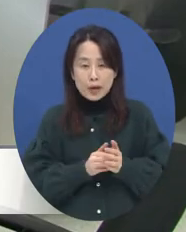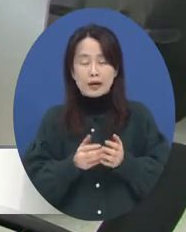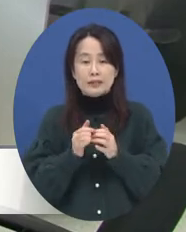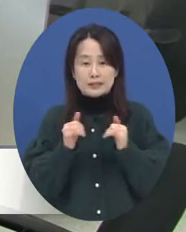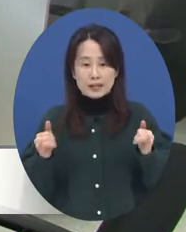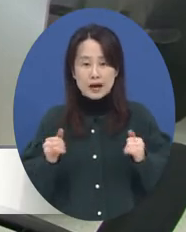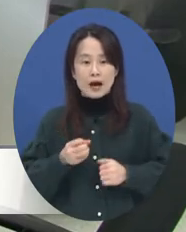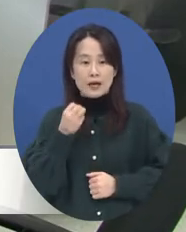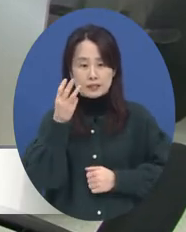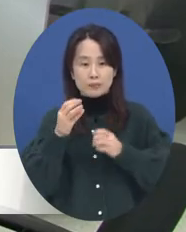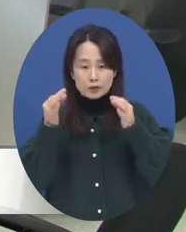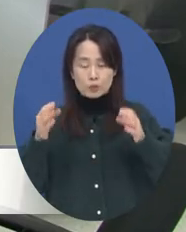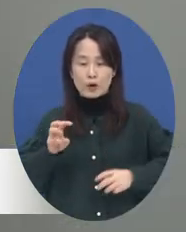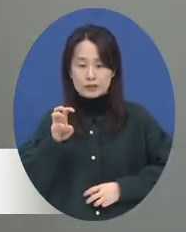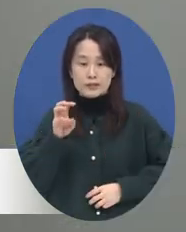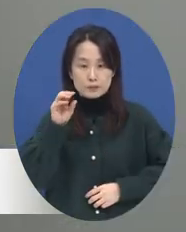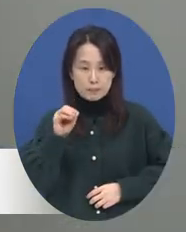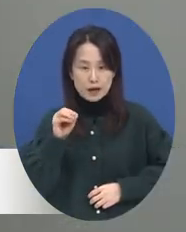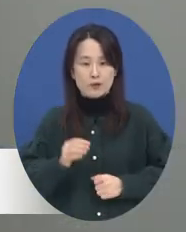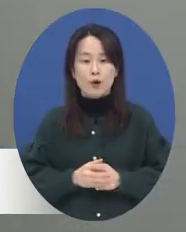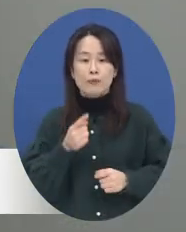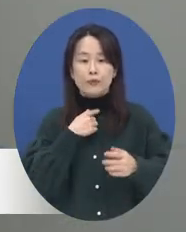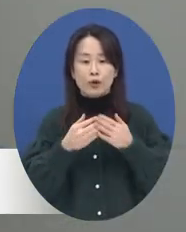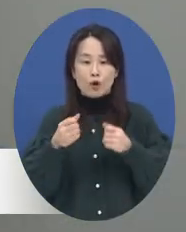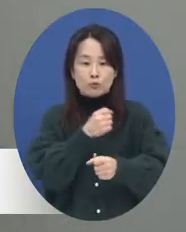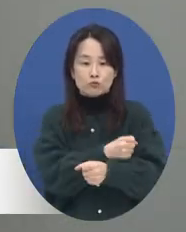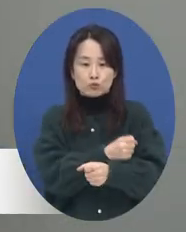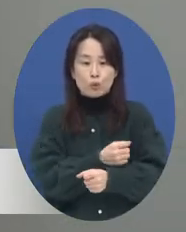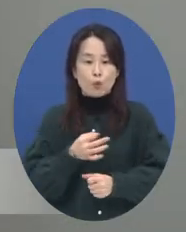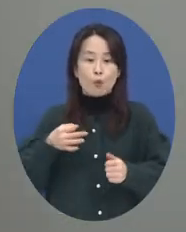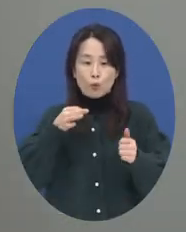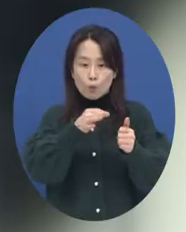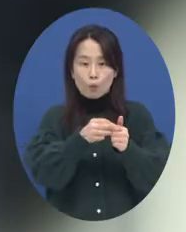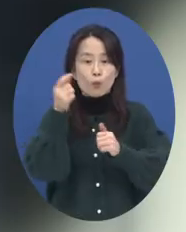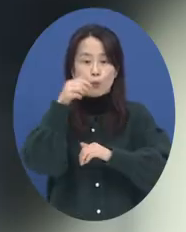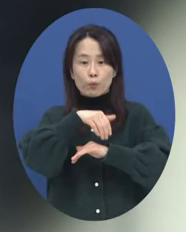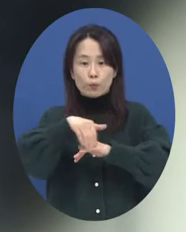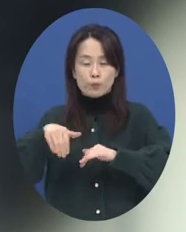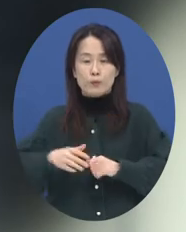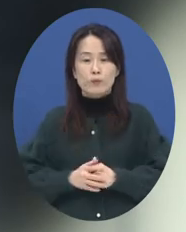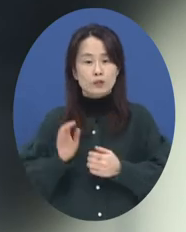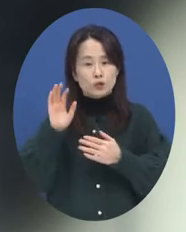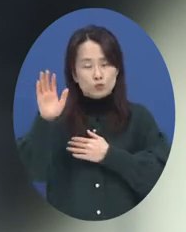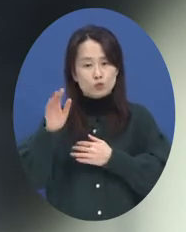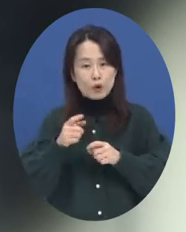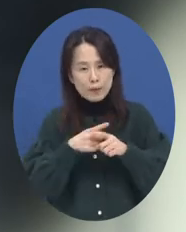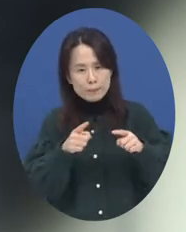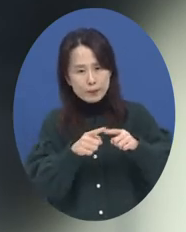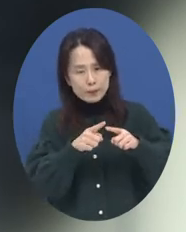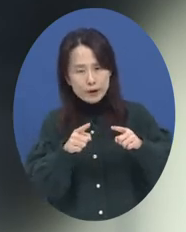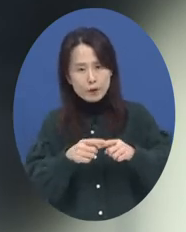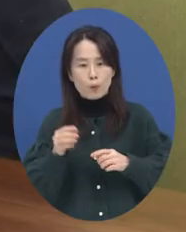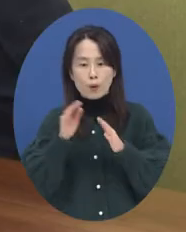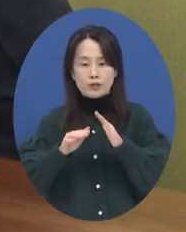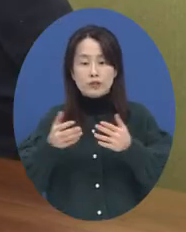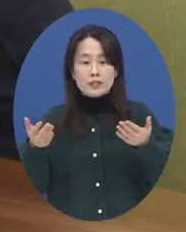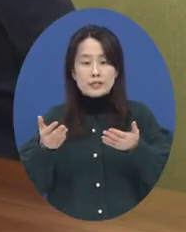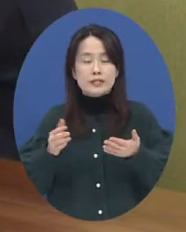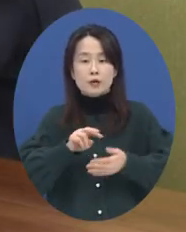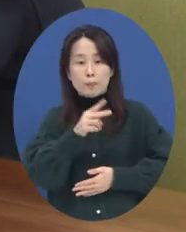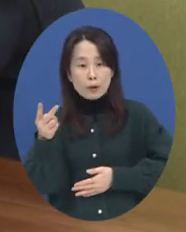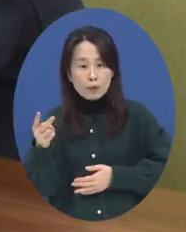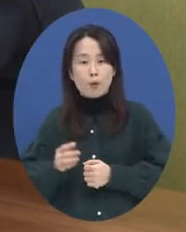근로자에겐 3개월 동안 30만 원씩 일 경험 수료금을 지급할 계획. 이후엔 평가를 거쳐 정규직 전환이